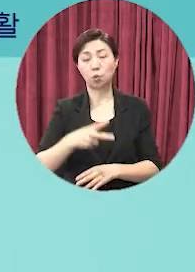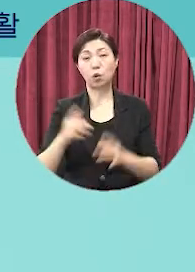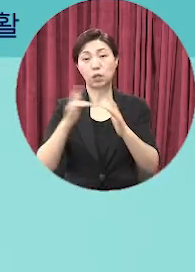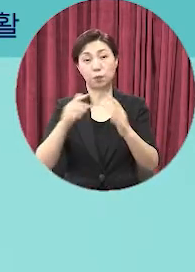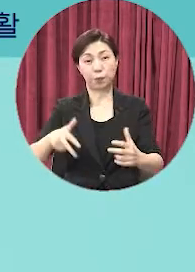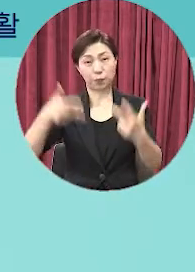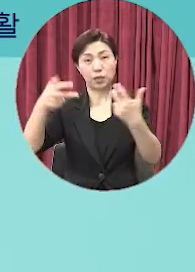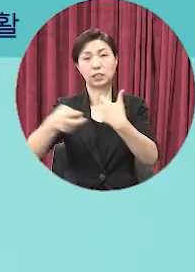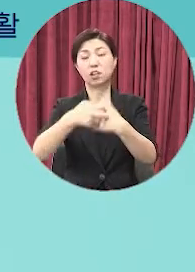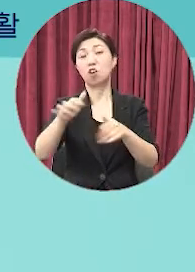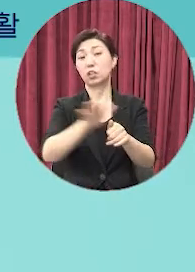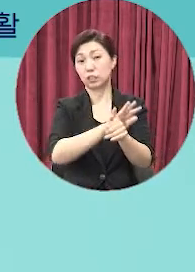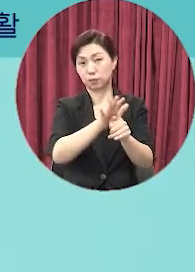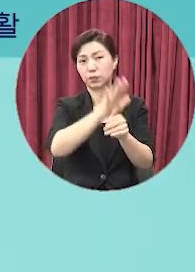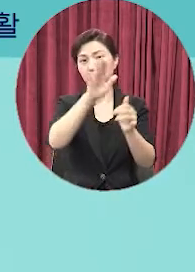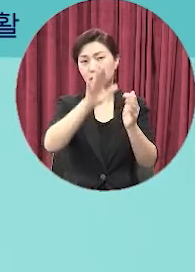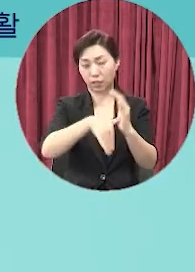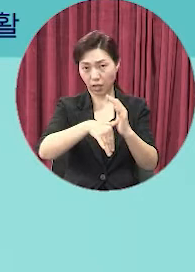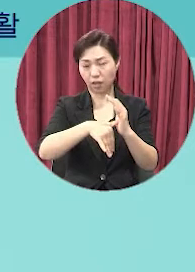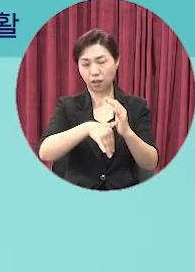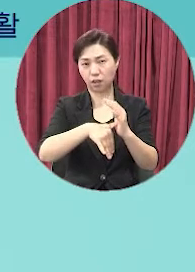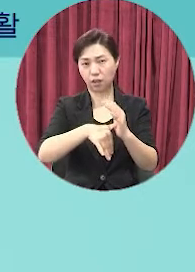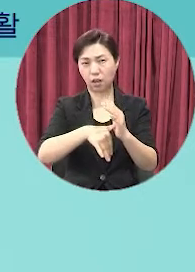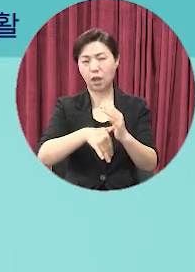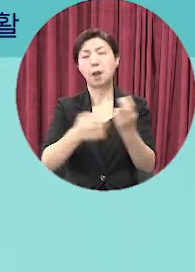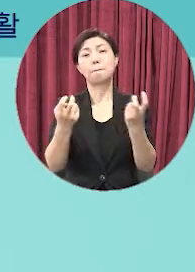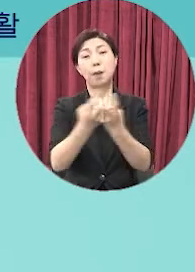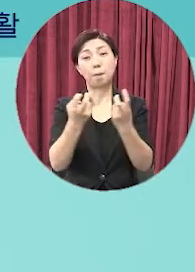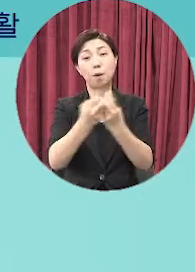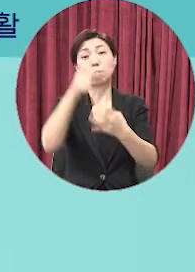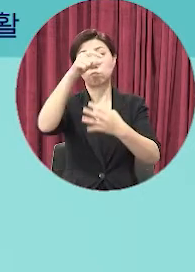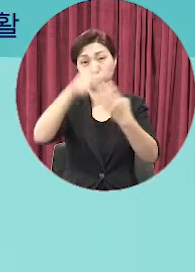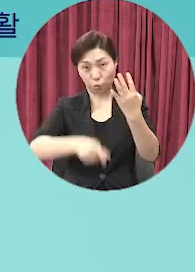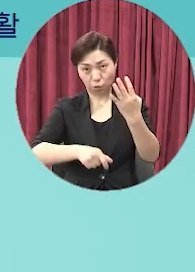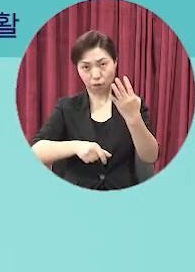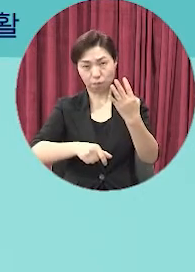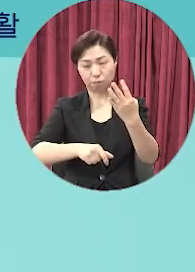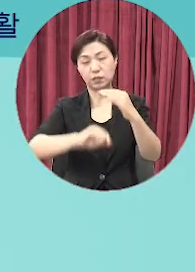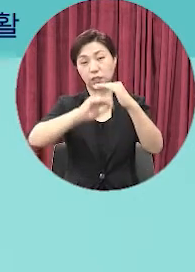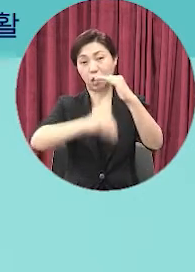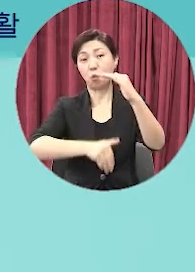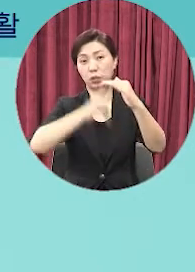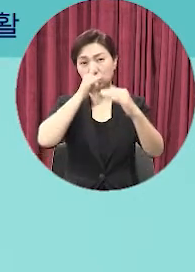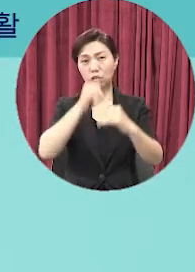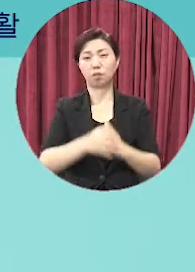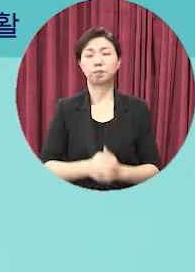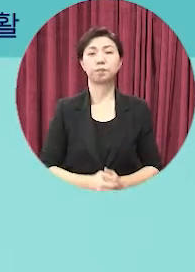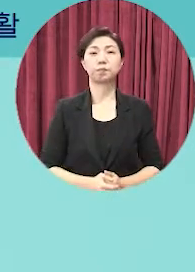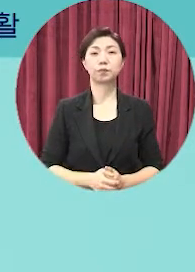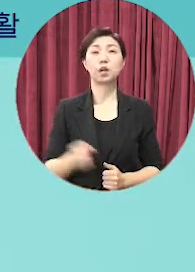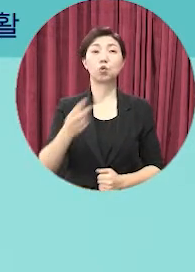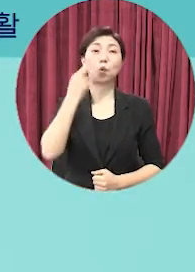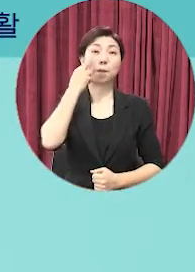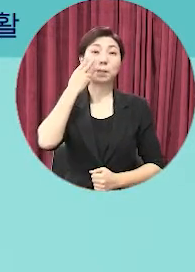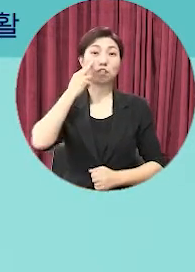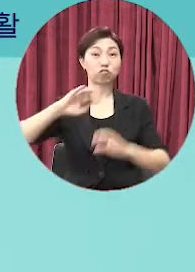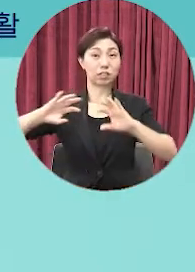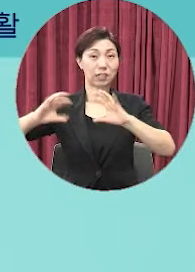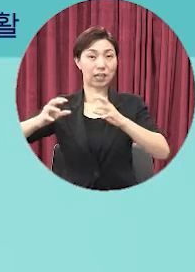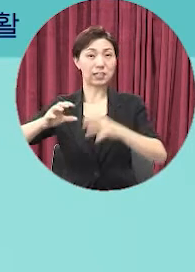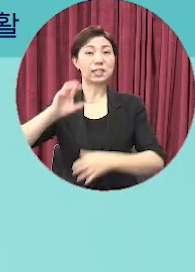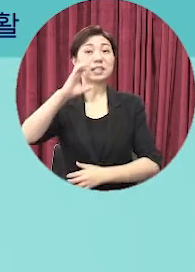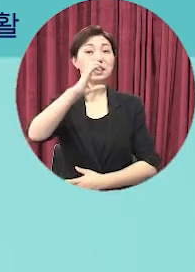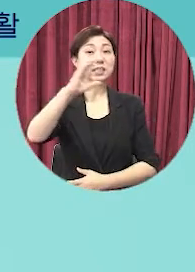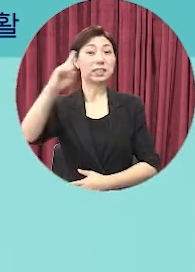서비스에 대해서도 일찌감치 어떻게 제공할지를 제시한 그런 지침이 있었고요. 미국의 경우에 있어서는